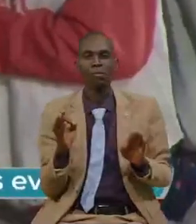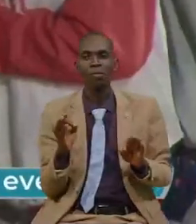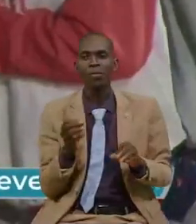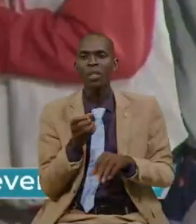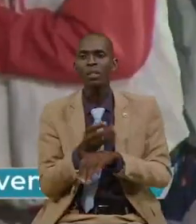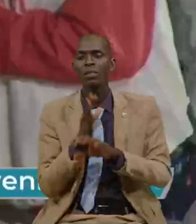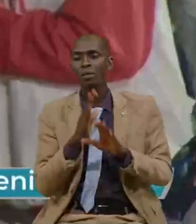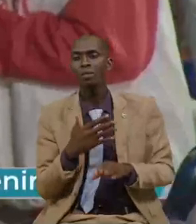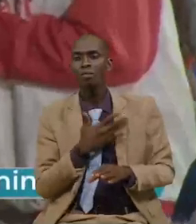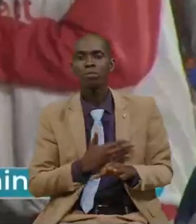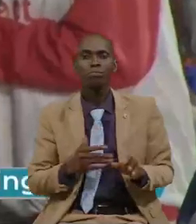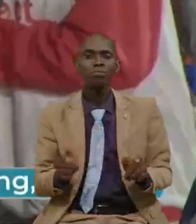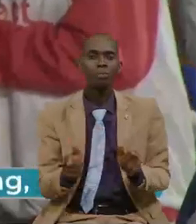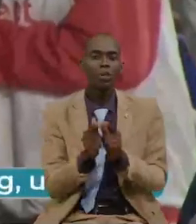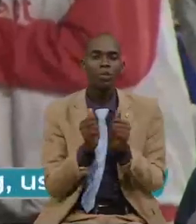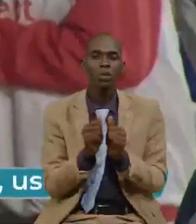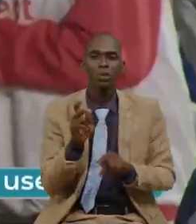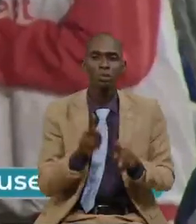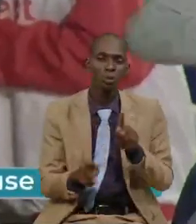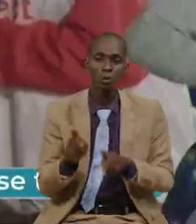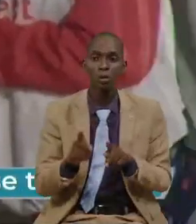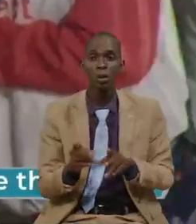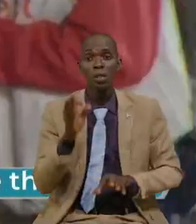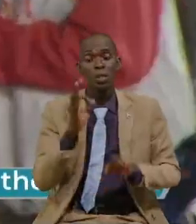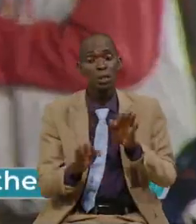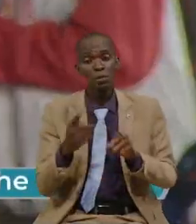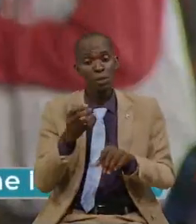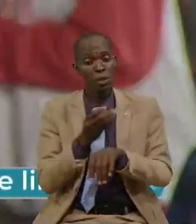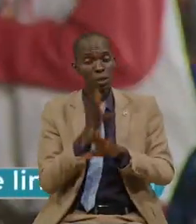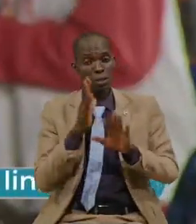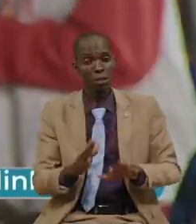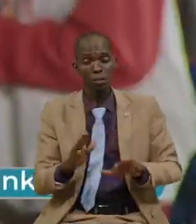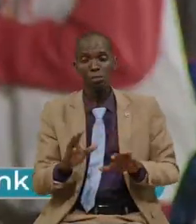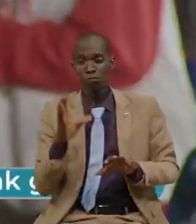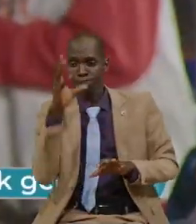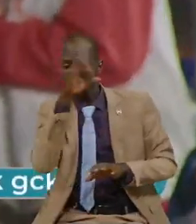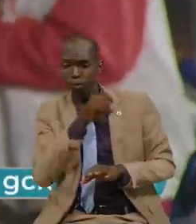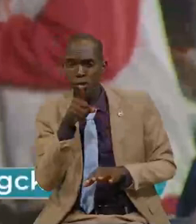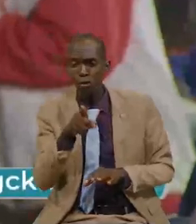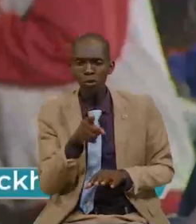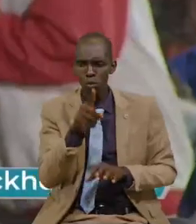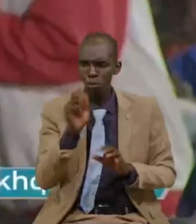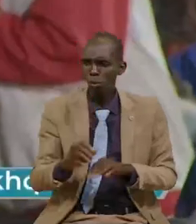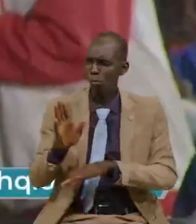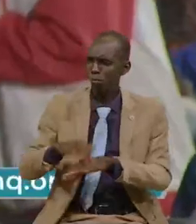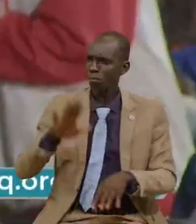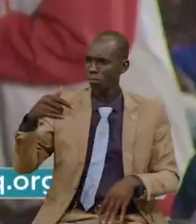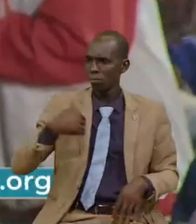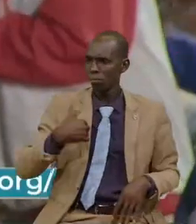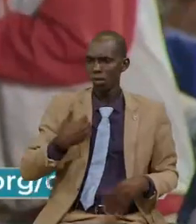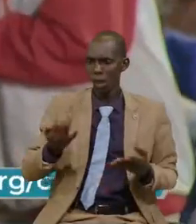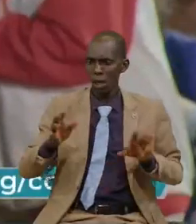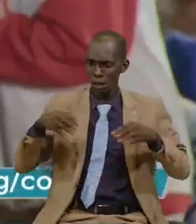libre de donner de bonnes informations. Si les conseillers ne vous ont pas